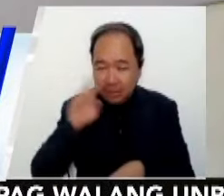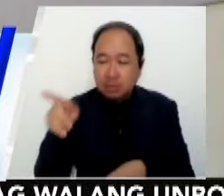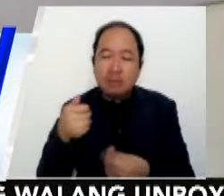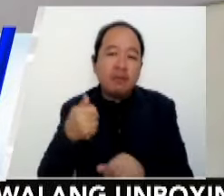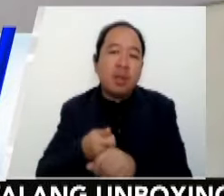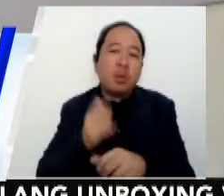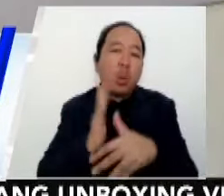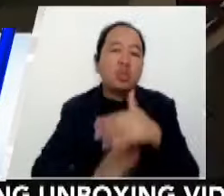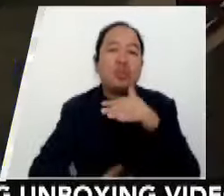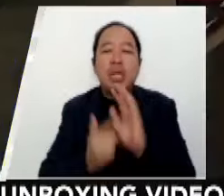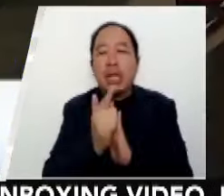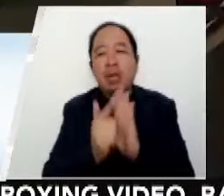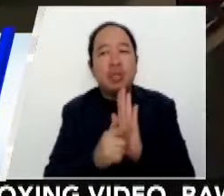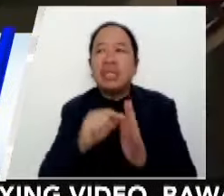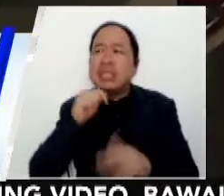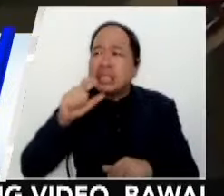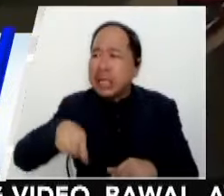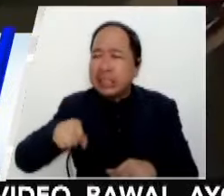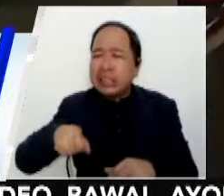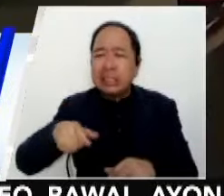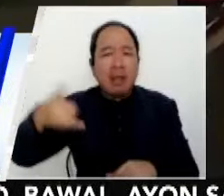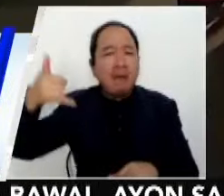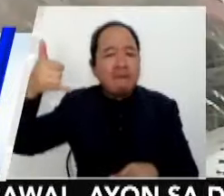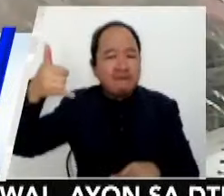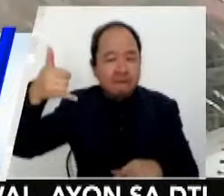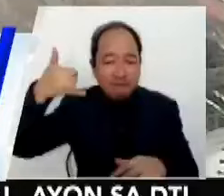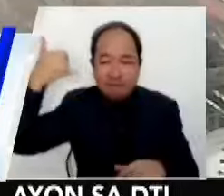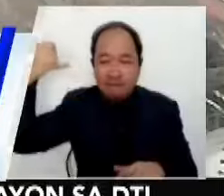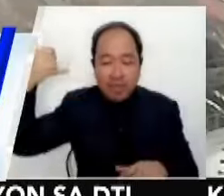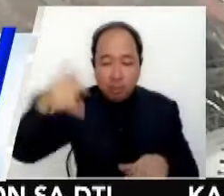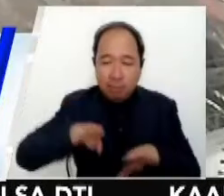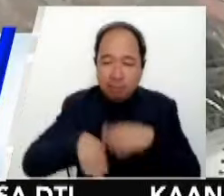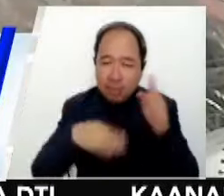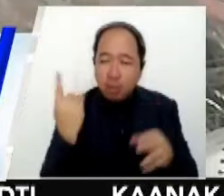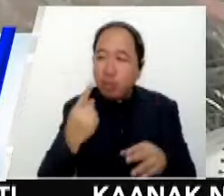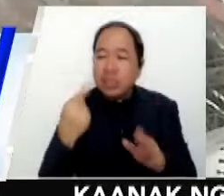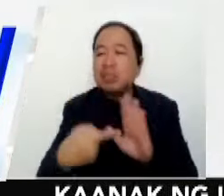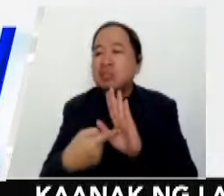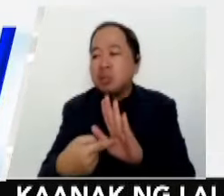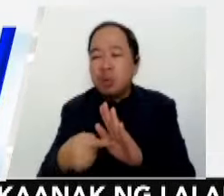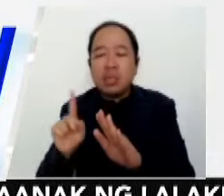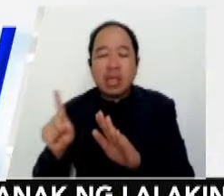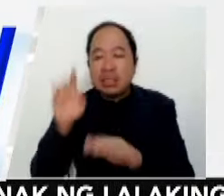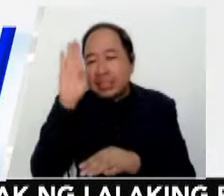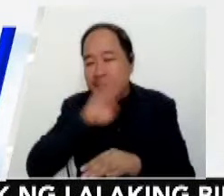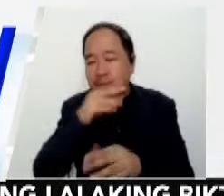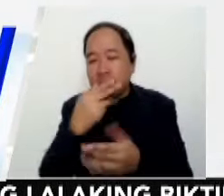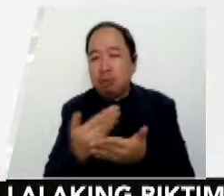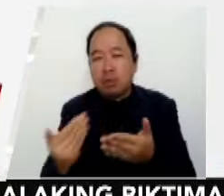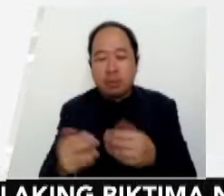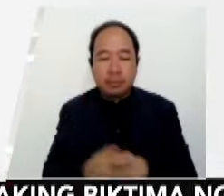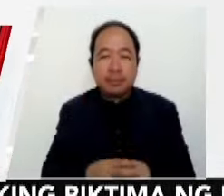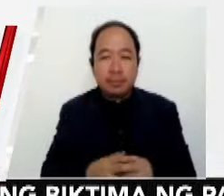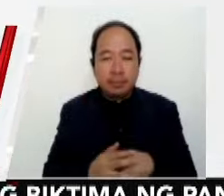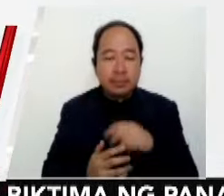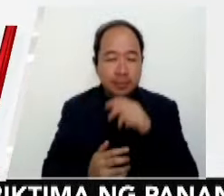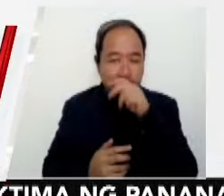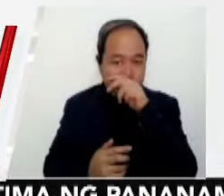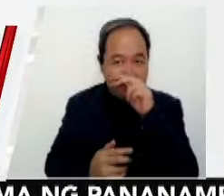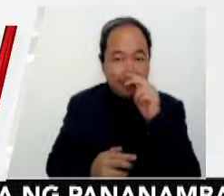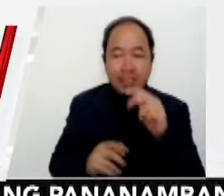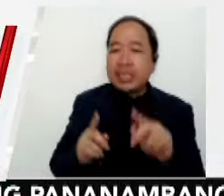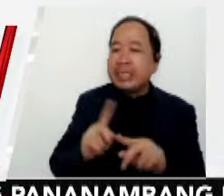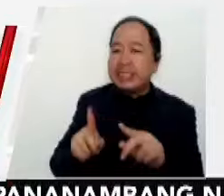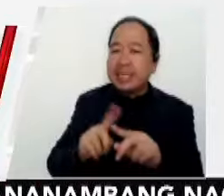ng unboxing video, mismong sirang produkto lang ang ebidensyang dapat niyang ipresenta. Walang kaiba yan dun sa mga deceptive sale